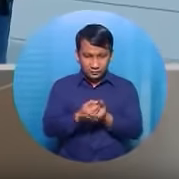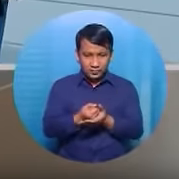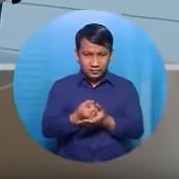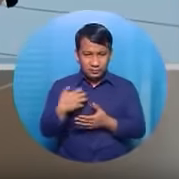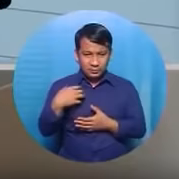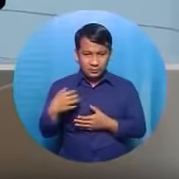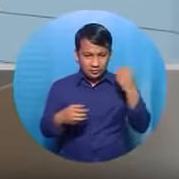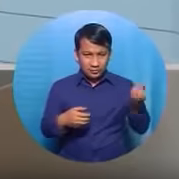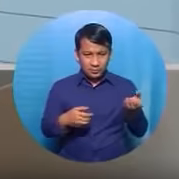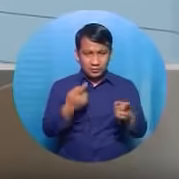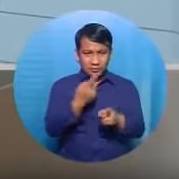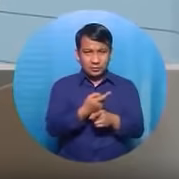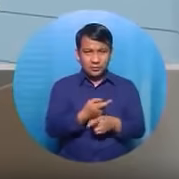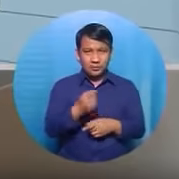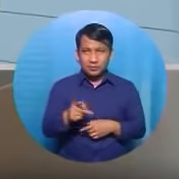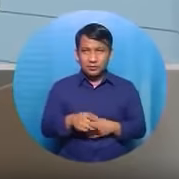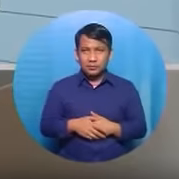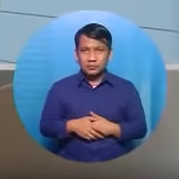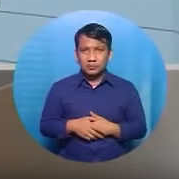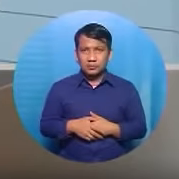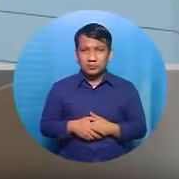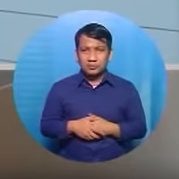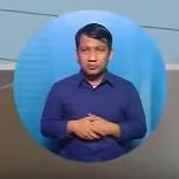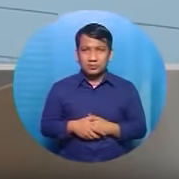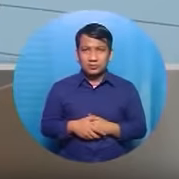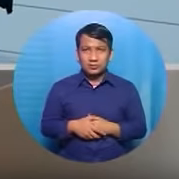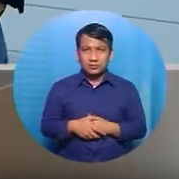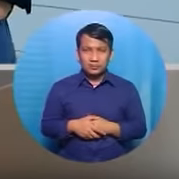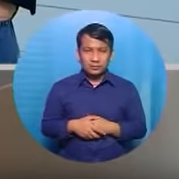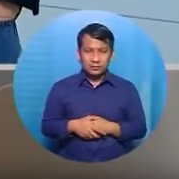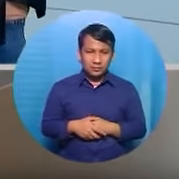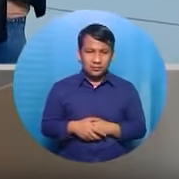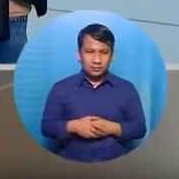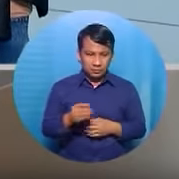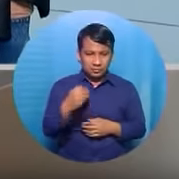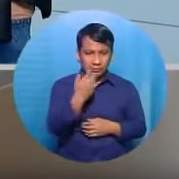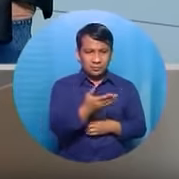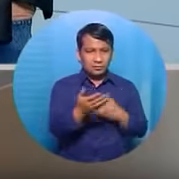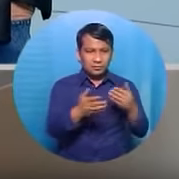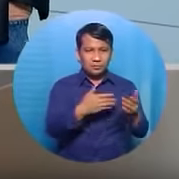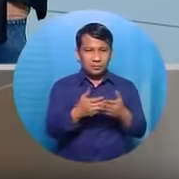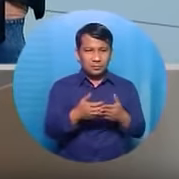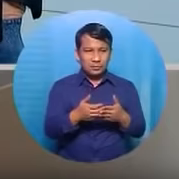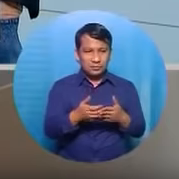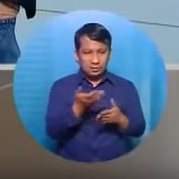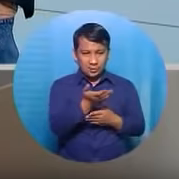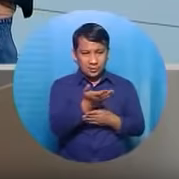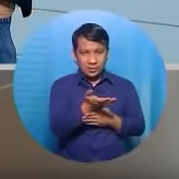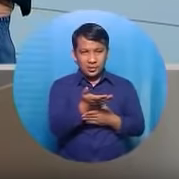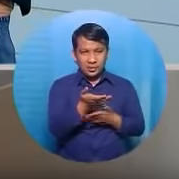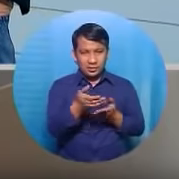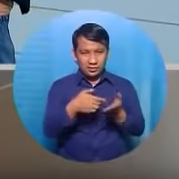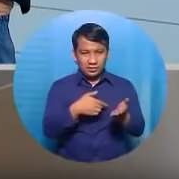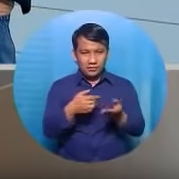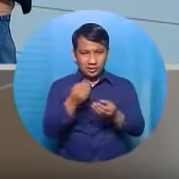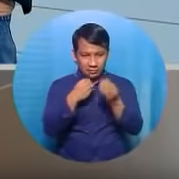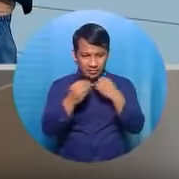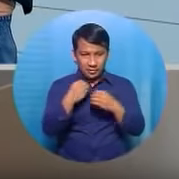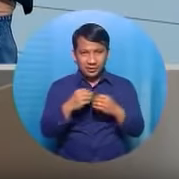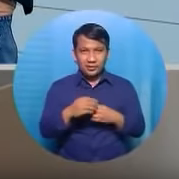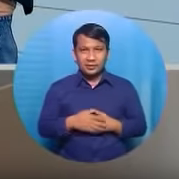pagkapulis, binibigay mo sa kanya? Yes, sir. Yes, sir. Okay, hindi ako humingi, sir, para kung humingi lang ako, sir, yung pagkain